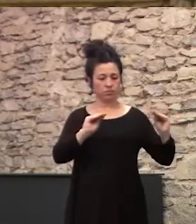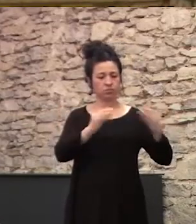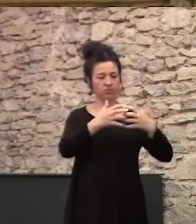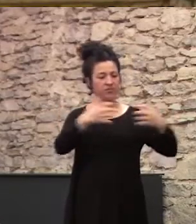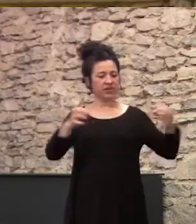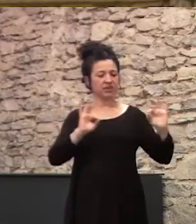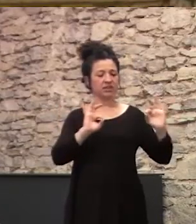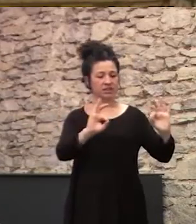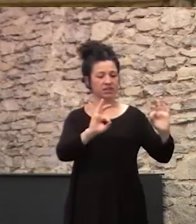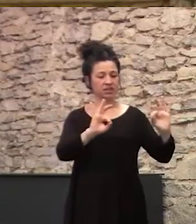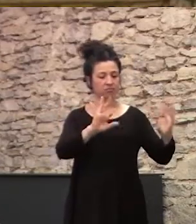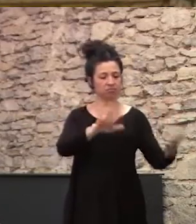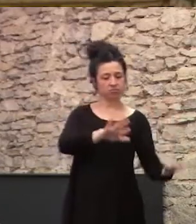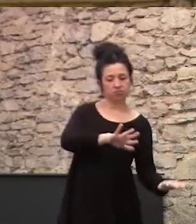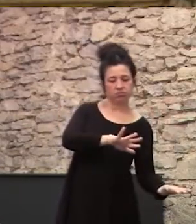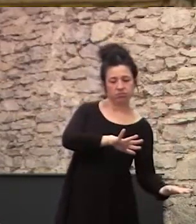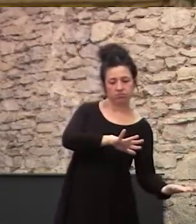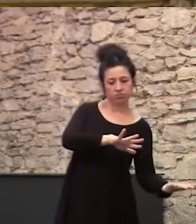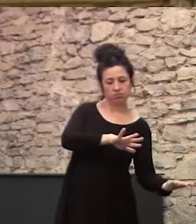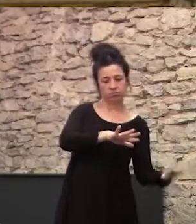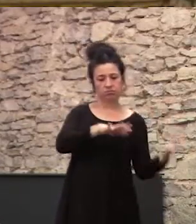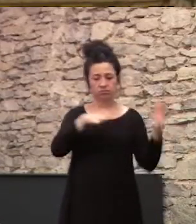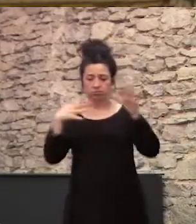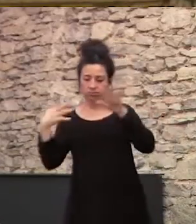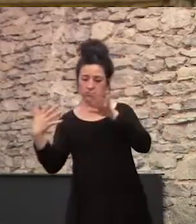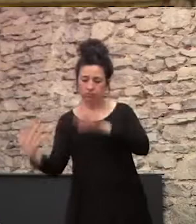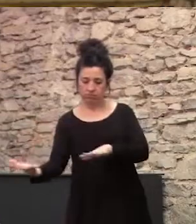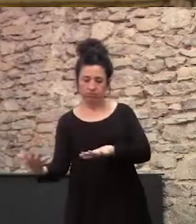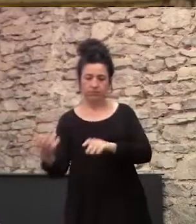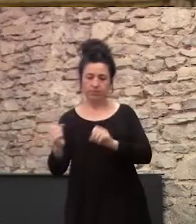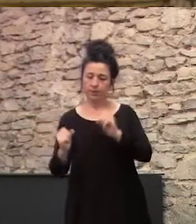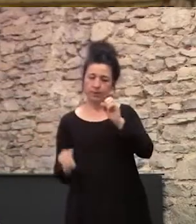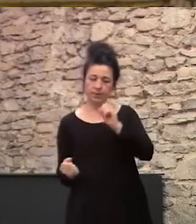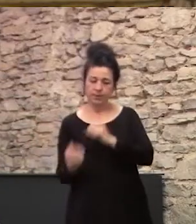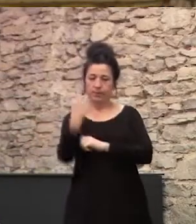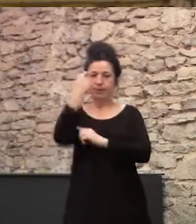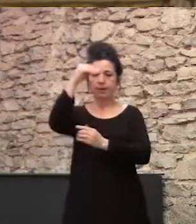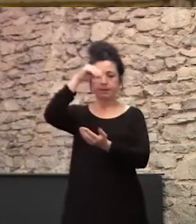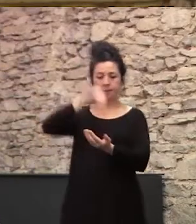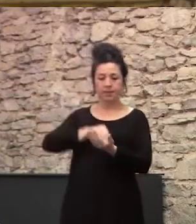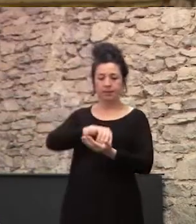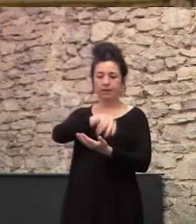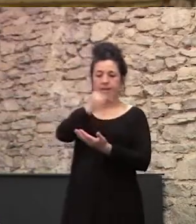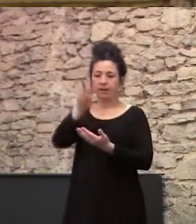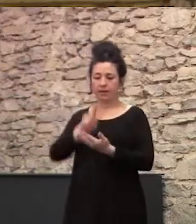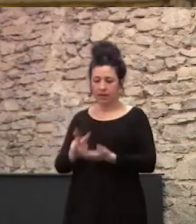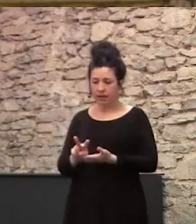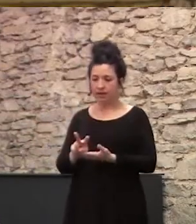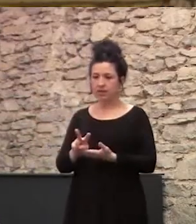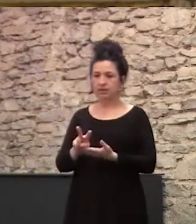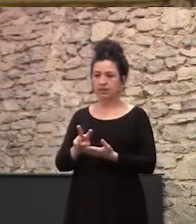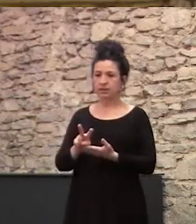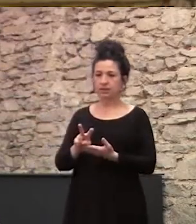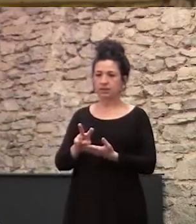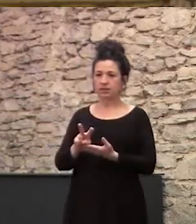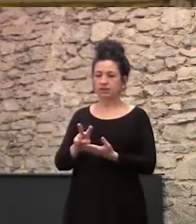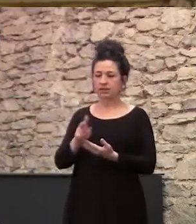dadila lehenengo irakurraldian irakurtzeko moduko izan dadila baldin eta espaldin badezula nahi irakurtzea,